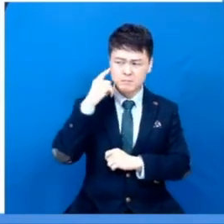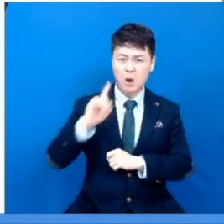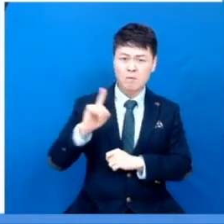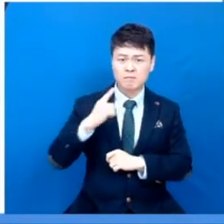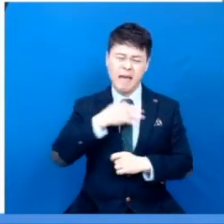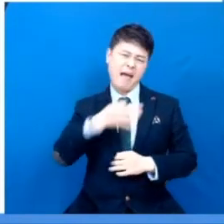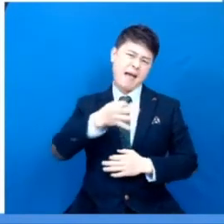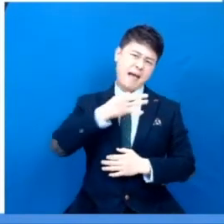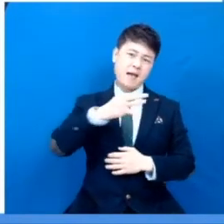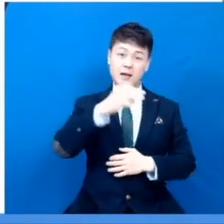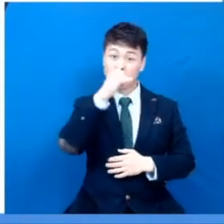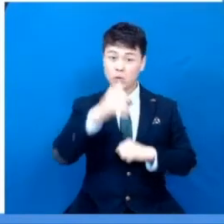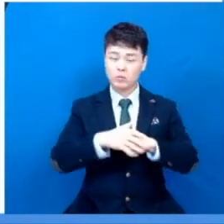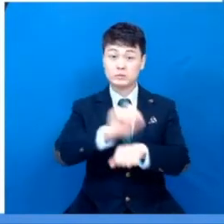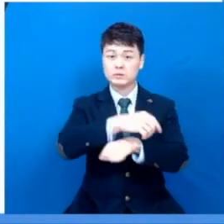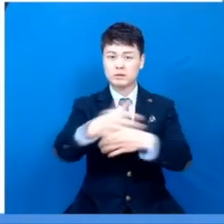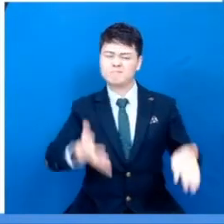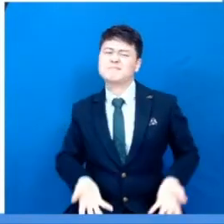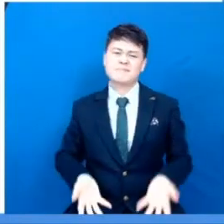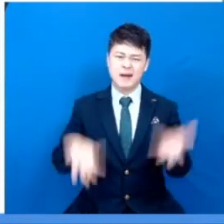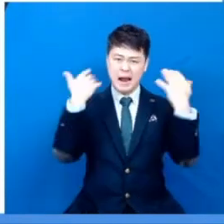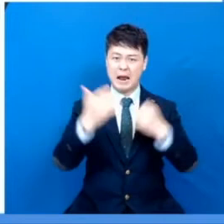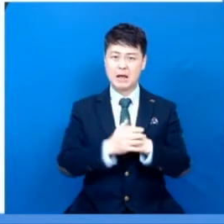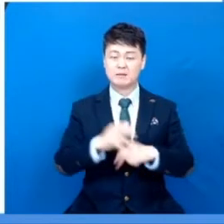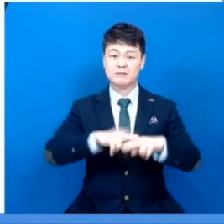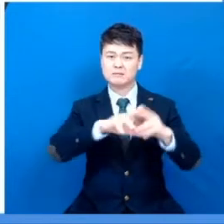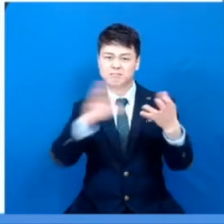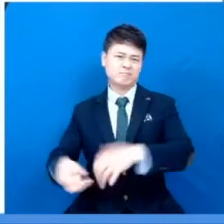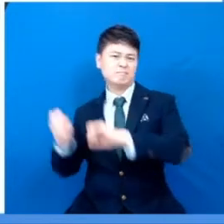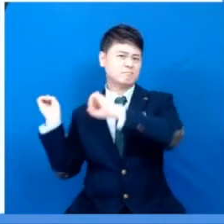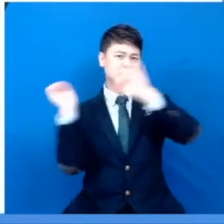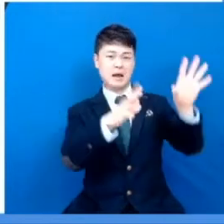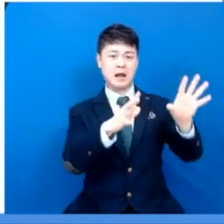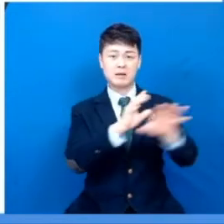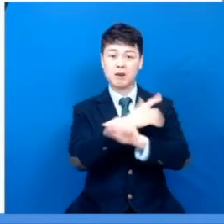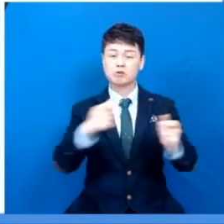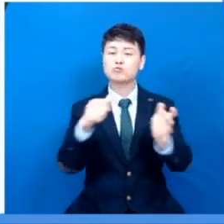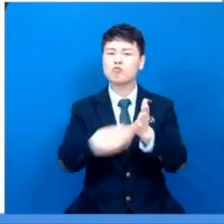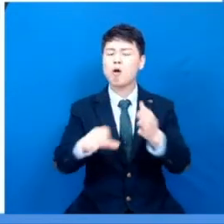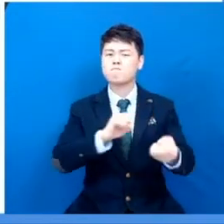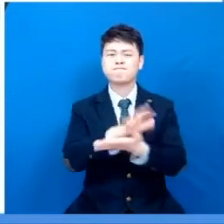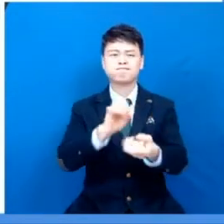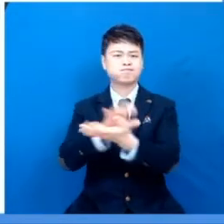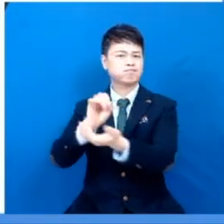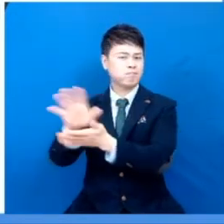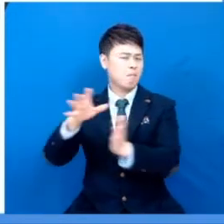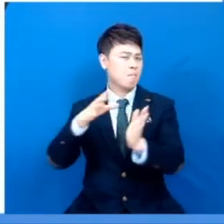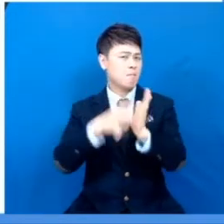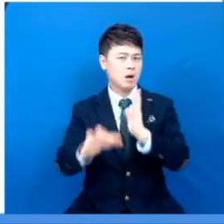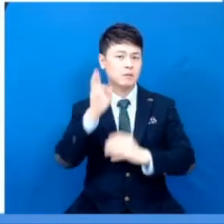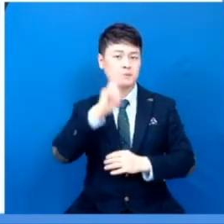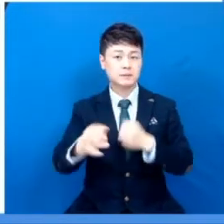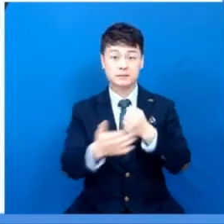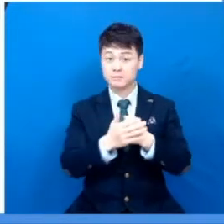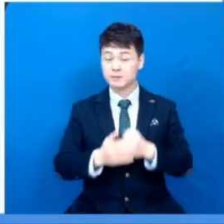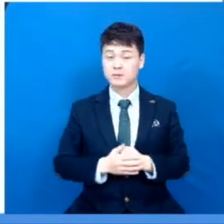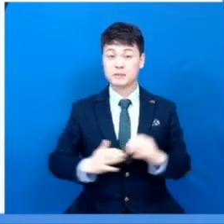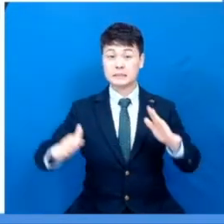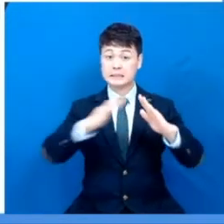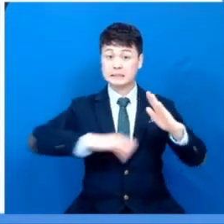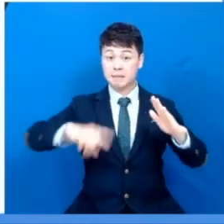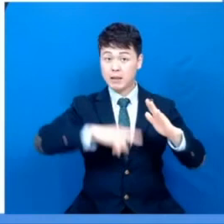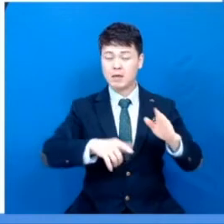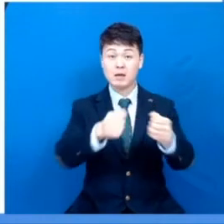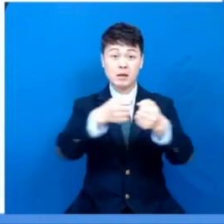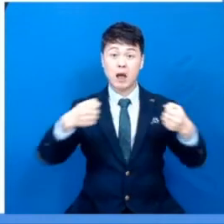지르거나 책장 없기 의자 던지기 등 기물파손 이 심에 가정내 가구 배치를